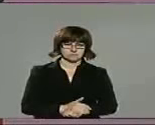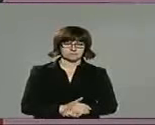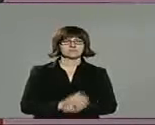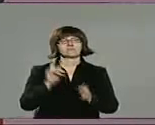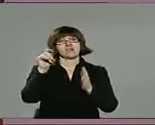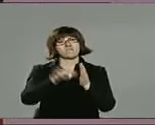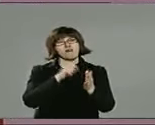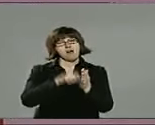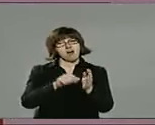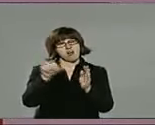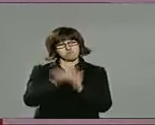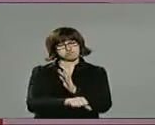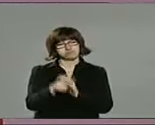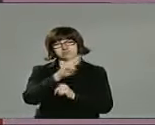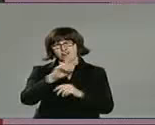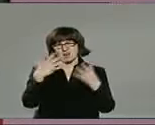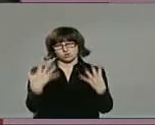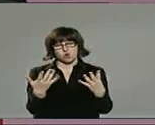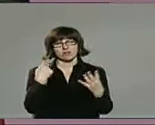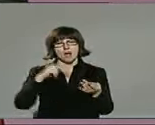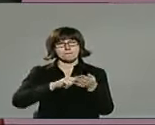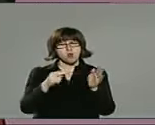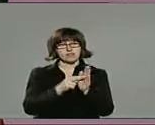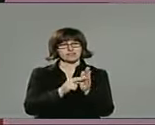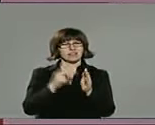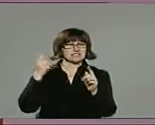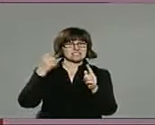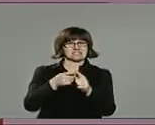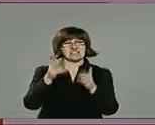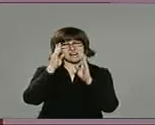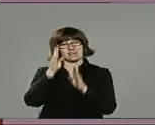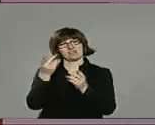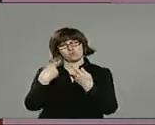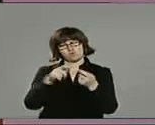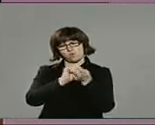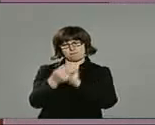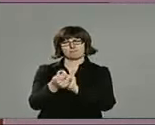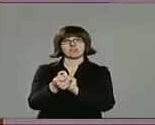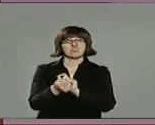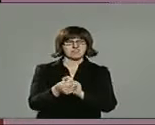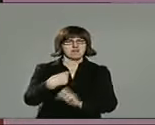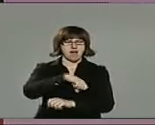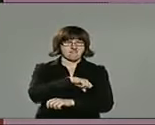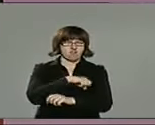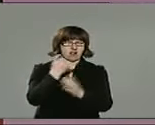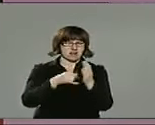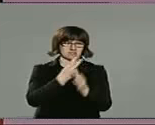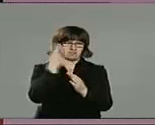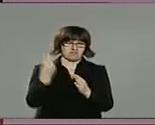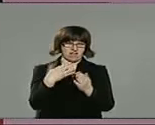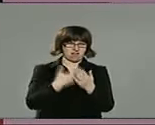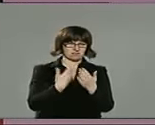Nach der Wahlniederlage 2009 haben wir unserer Politik wieder Ziel und Richtung gegeben. Das ist der eigentliche Erfolg der letzten